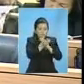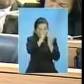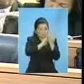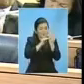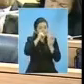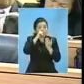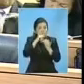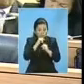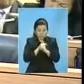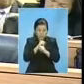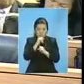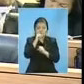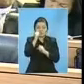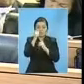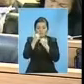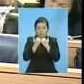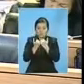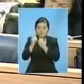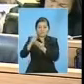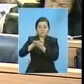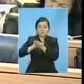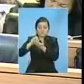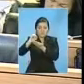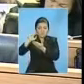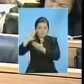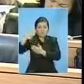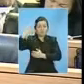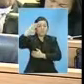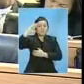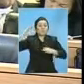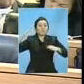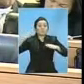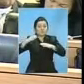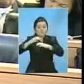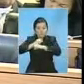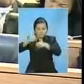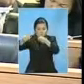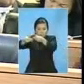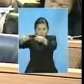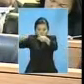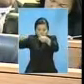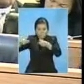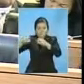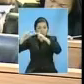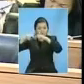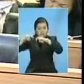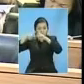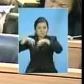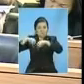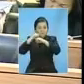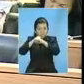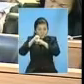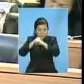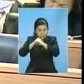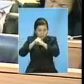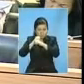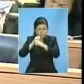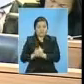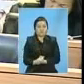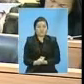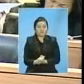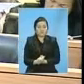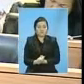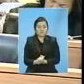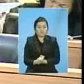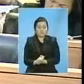ได้วันนี้สถาบันพระปกเกล้ารวบรวมงานวิจัยมา ที่เขาเรียกว่า literature survey เ